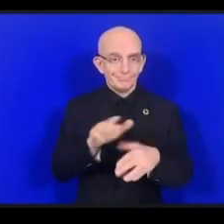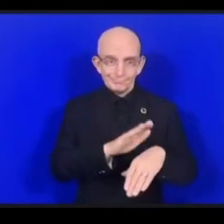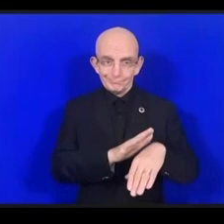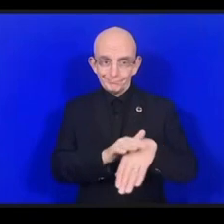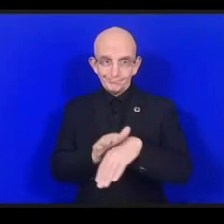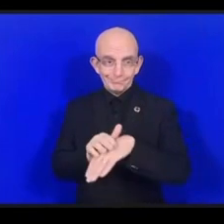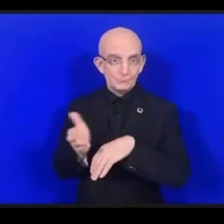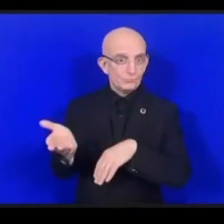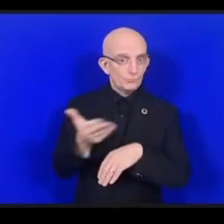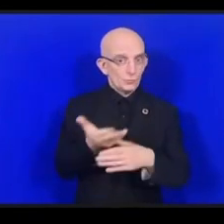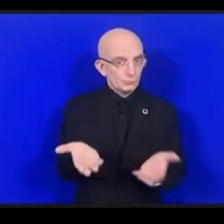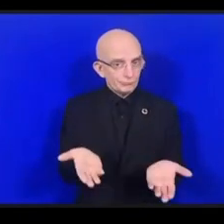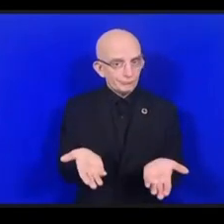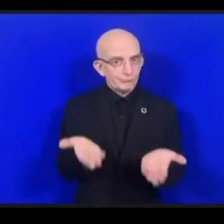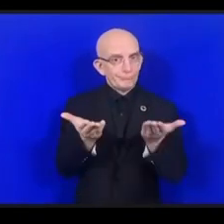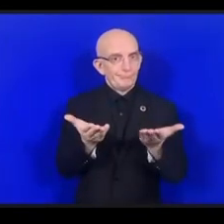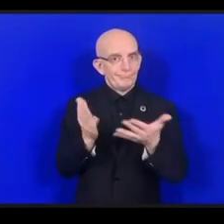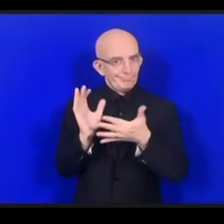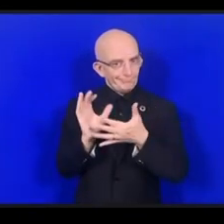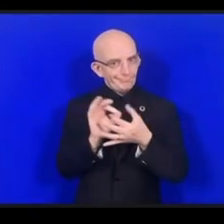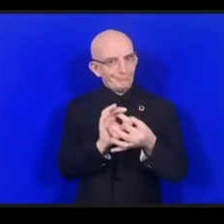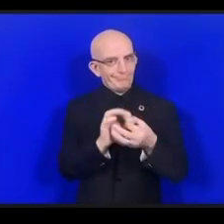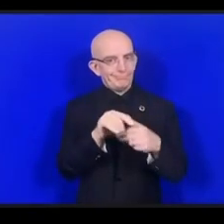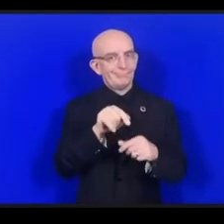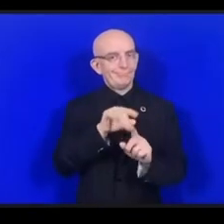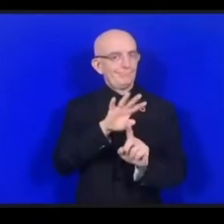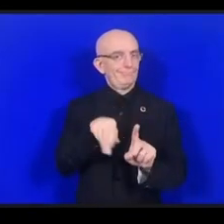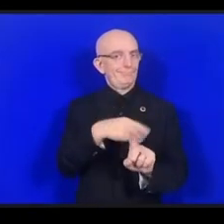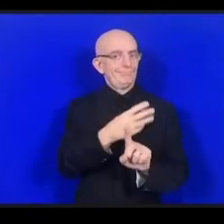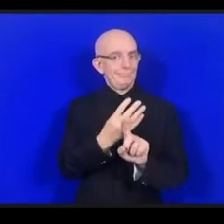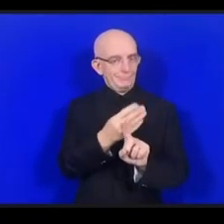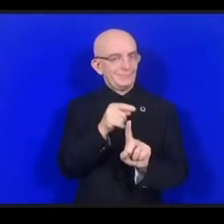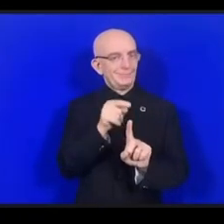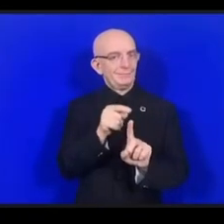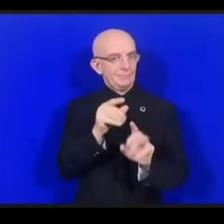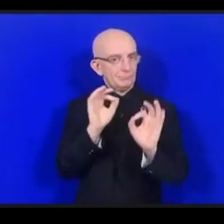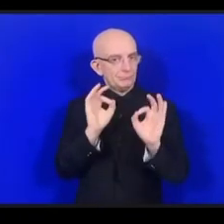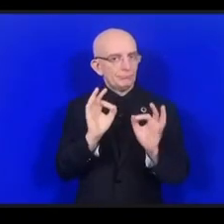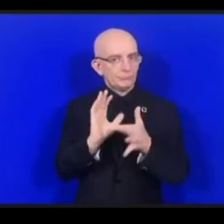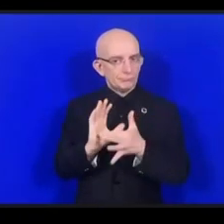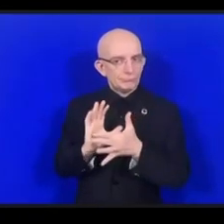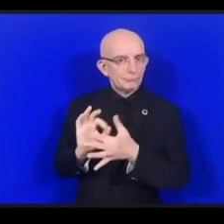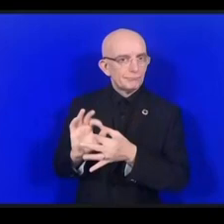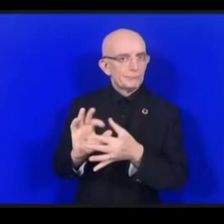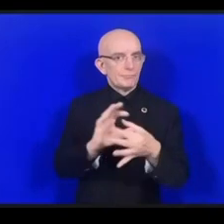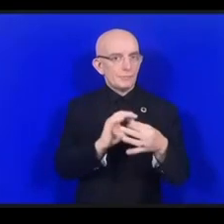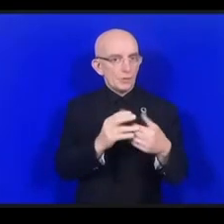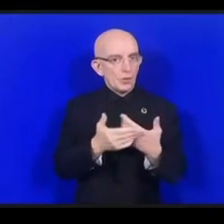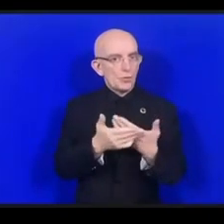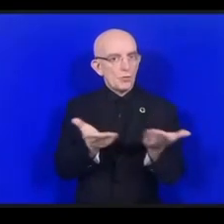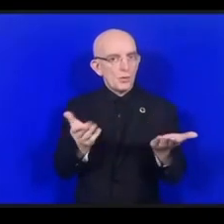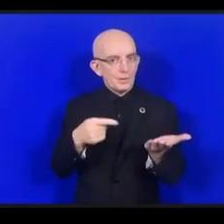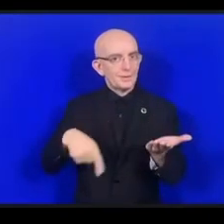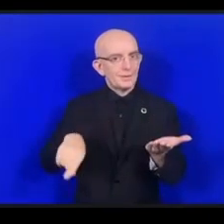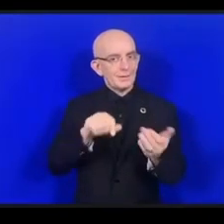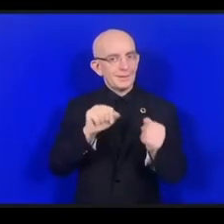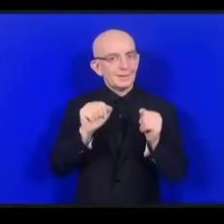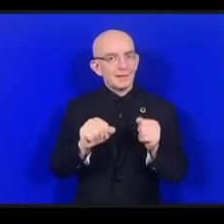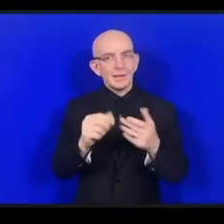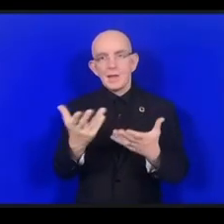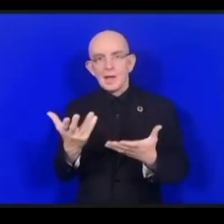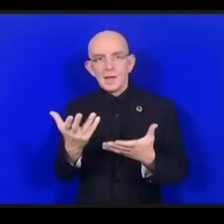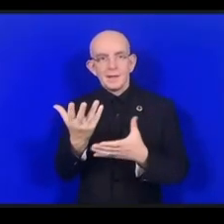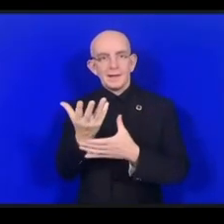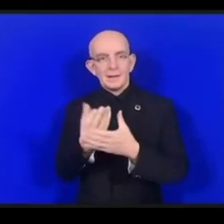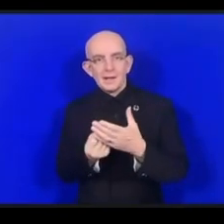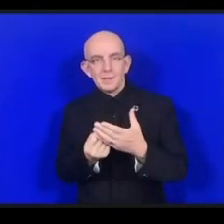用，来加速实现 SDG， 提高基础设施和数据的能力，弥合